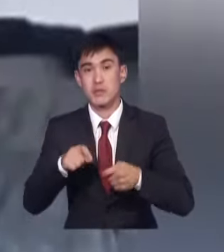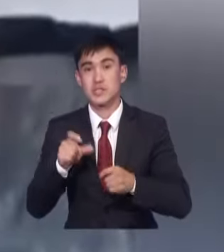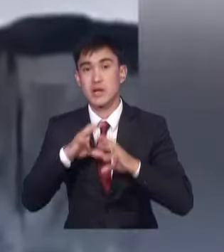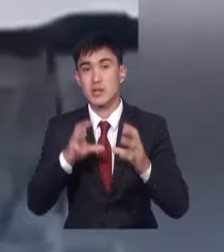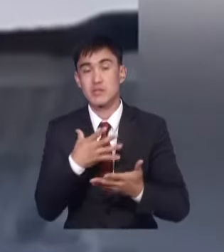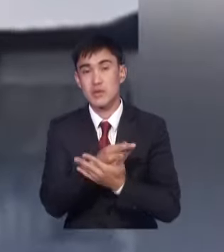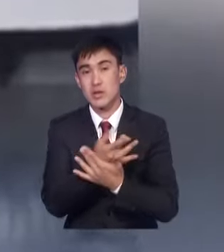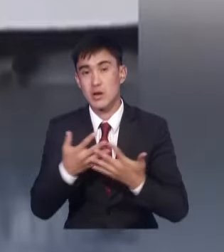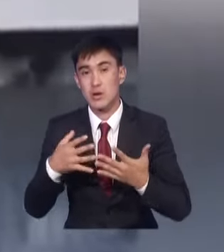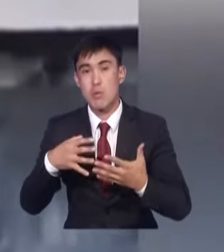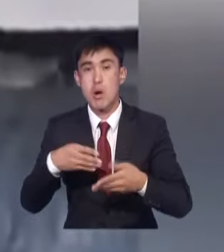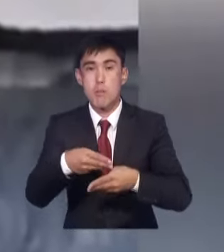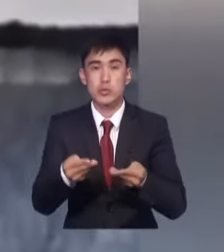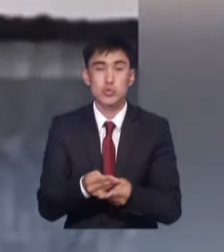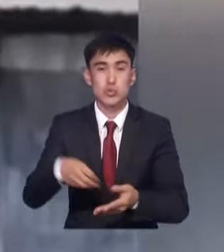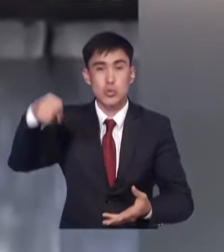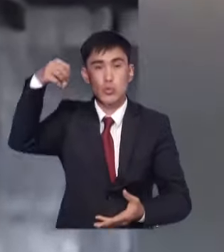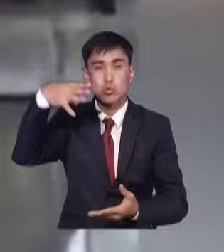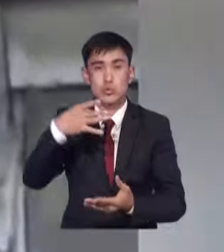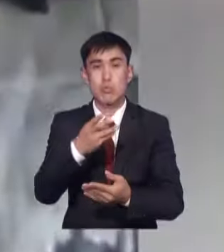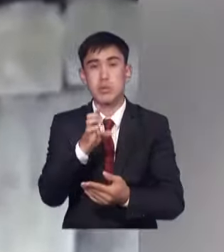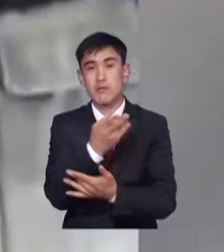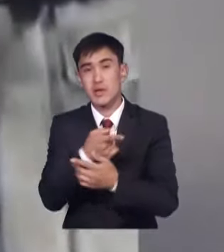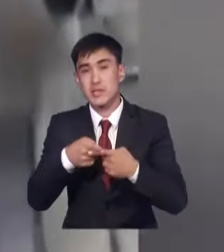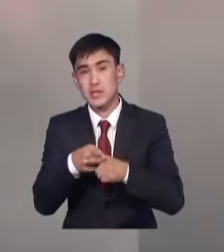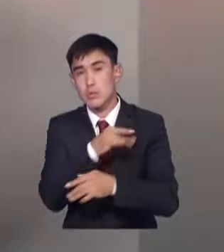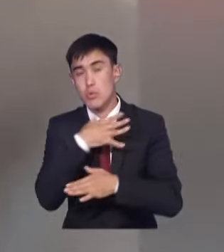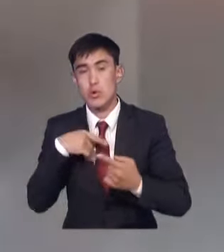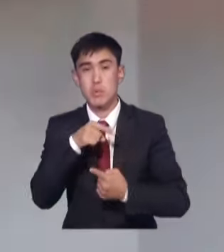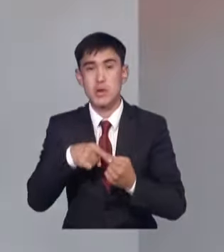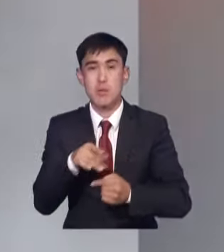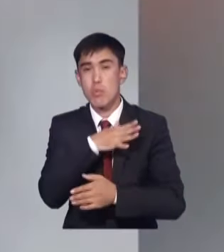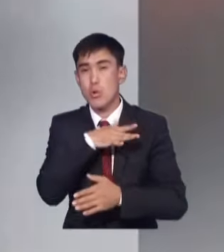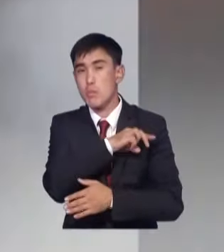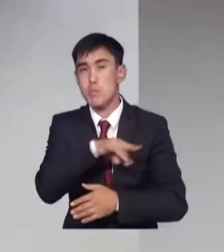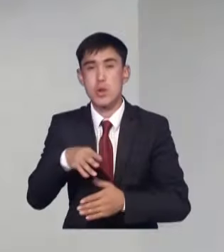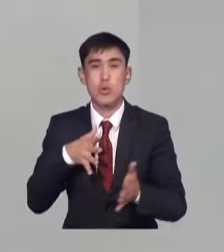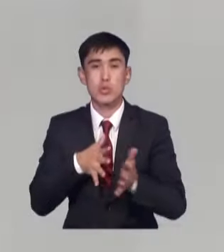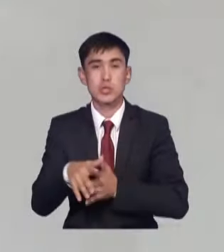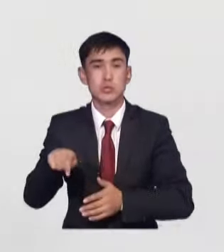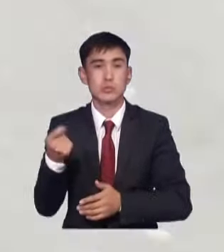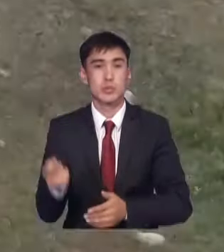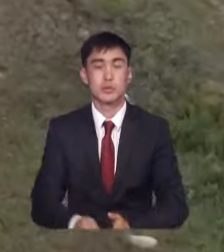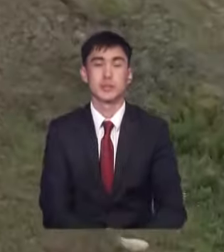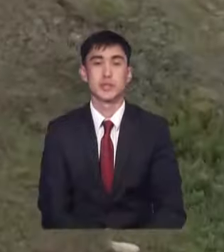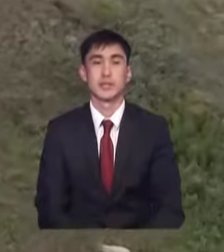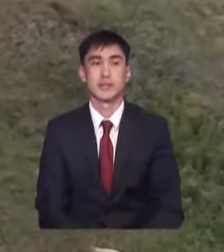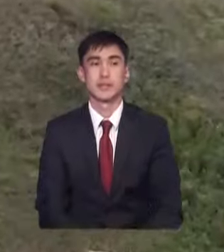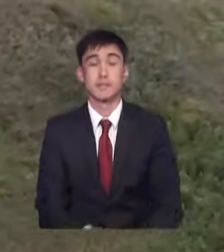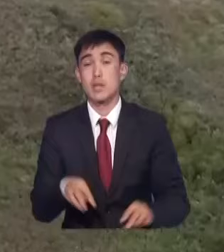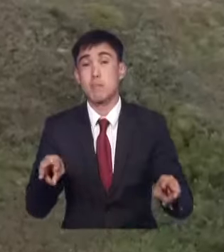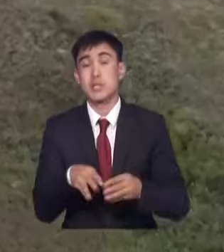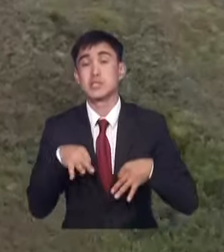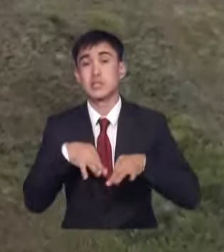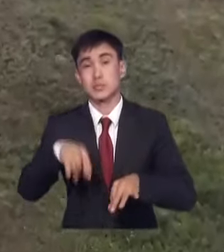свои товары посуду люстры бытовую технику и прочее многие из предпринимателей понесли многомиллионные убытки министр